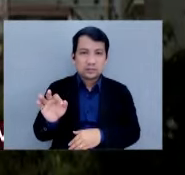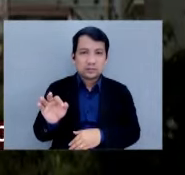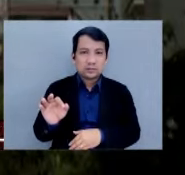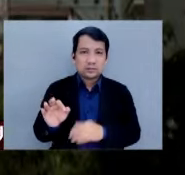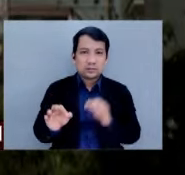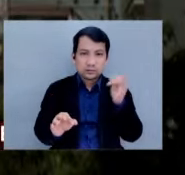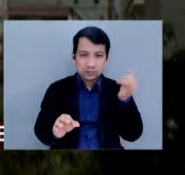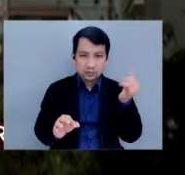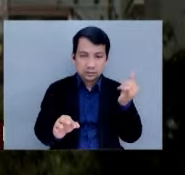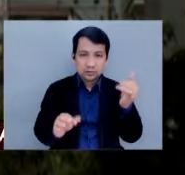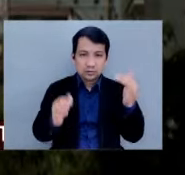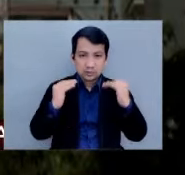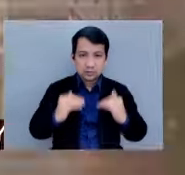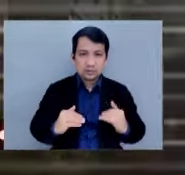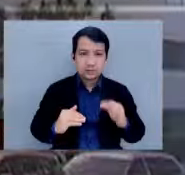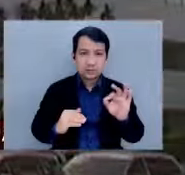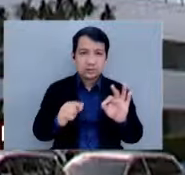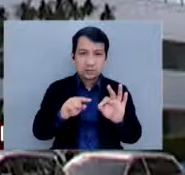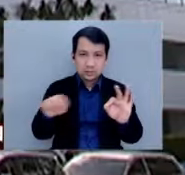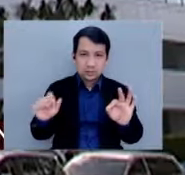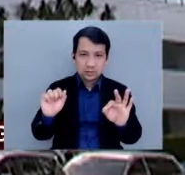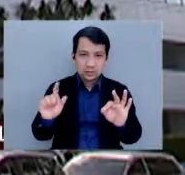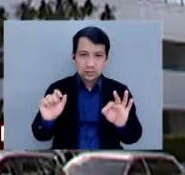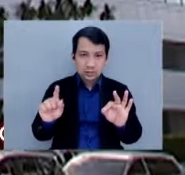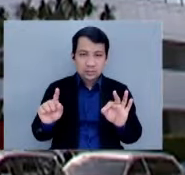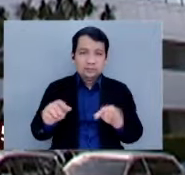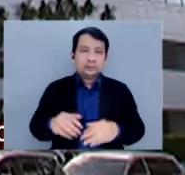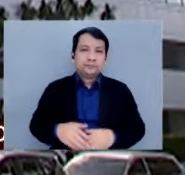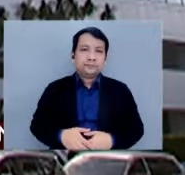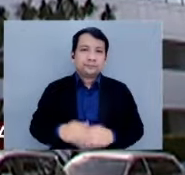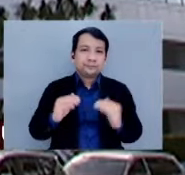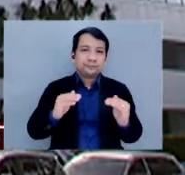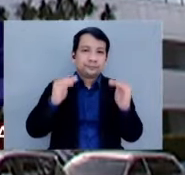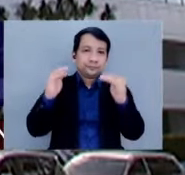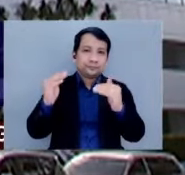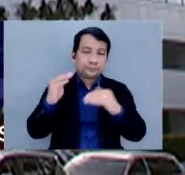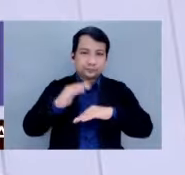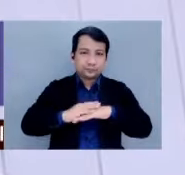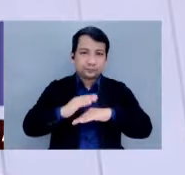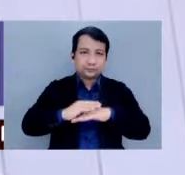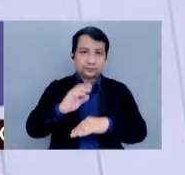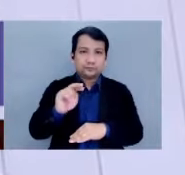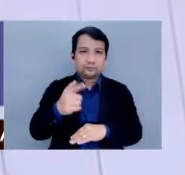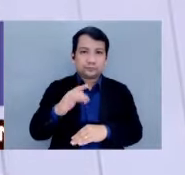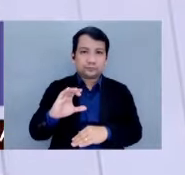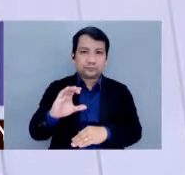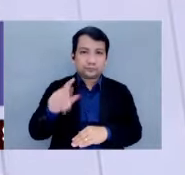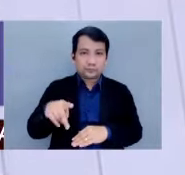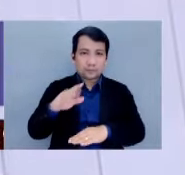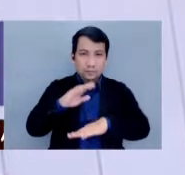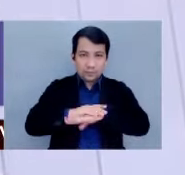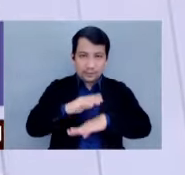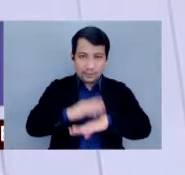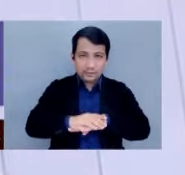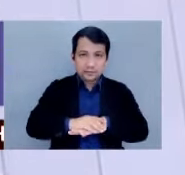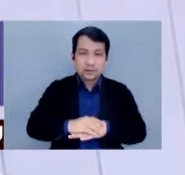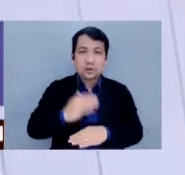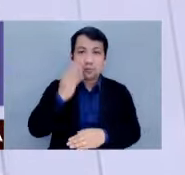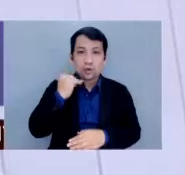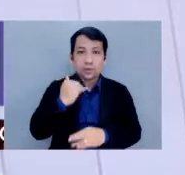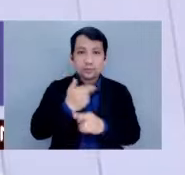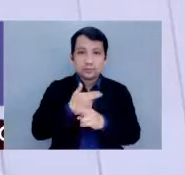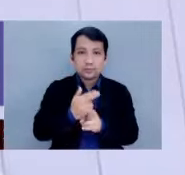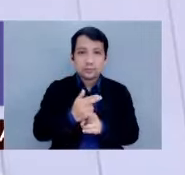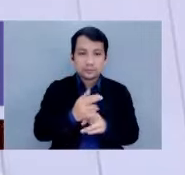naman hanggang alas 11 ng gabi. Itinaas ng NGCP ang alert status matapos ang maintenance shutdown ng